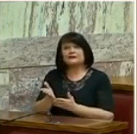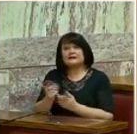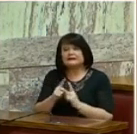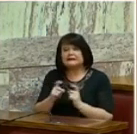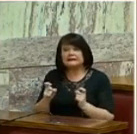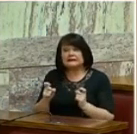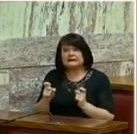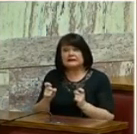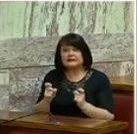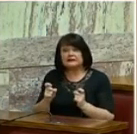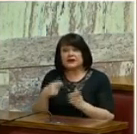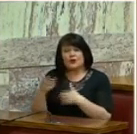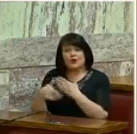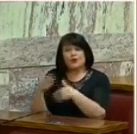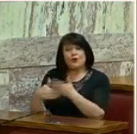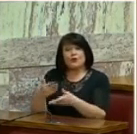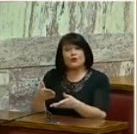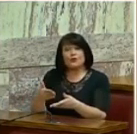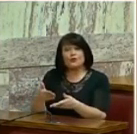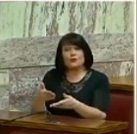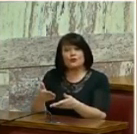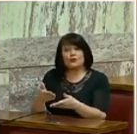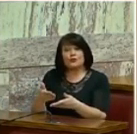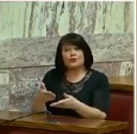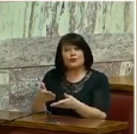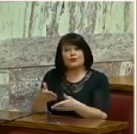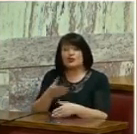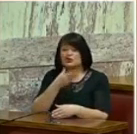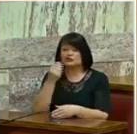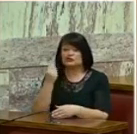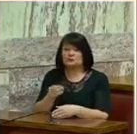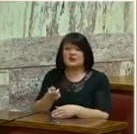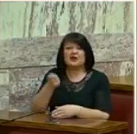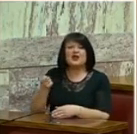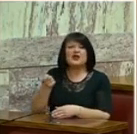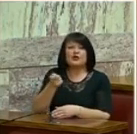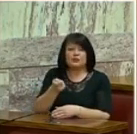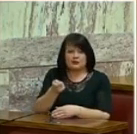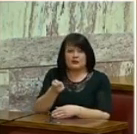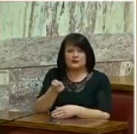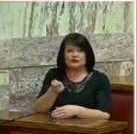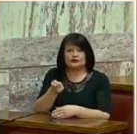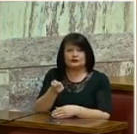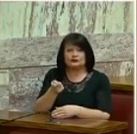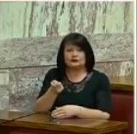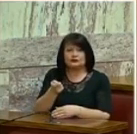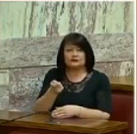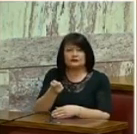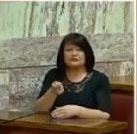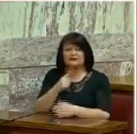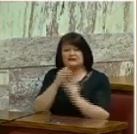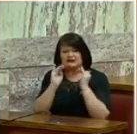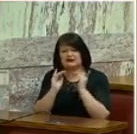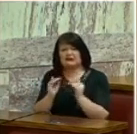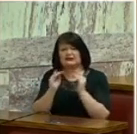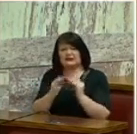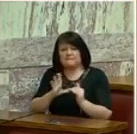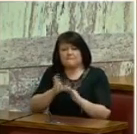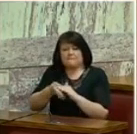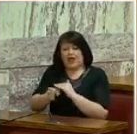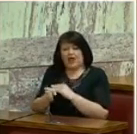ήταν το ανυπόλυπτο, χρεοκοπημένο, φαύλο και πελατειακό